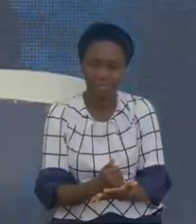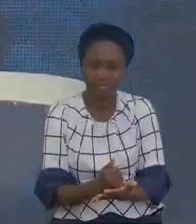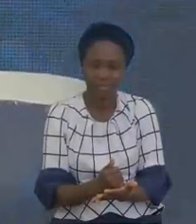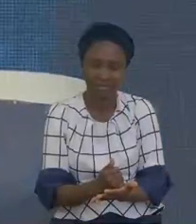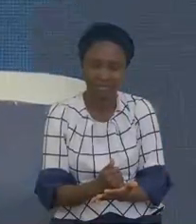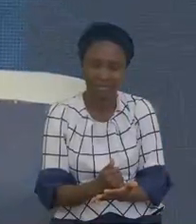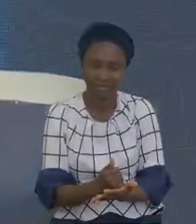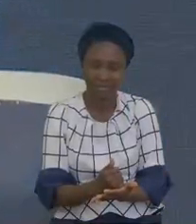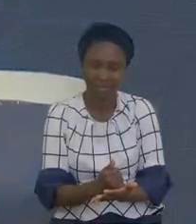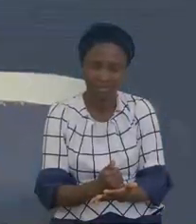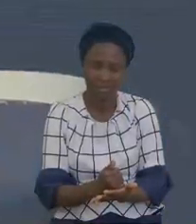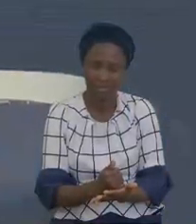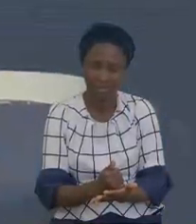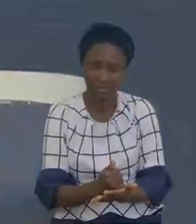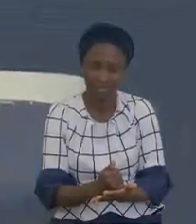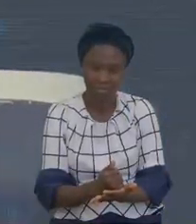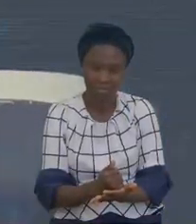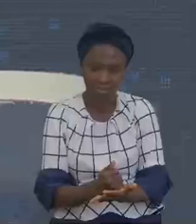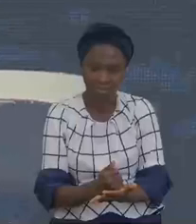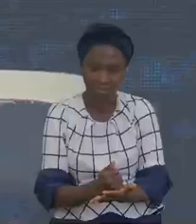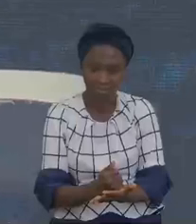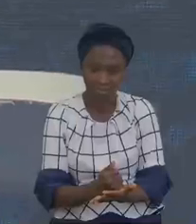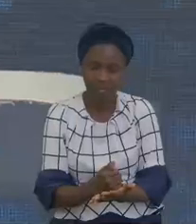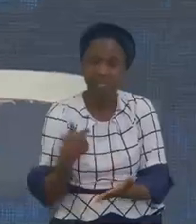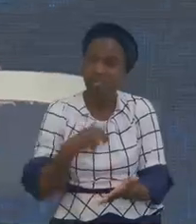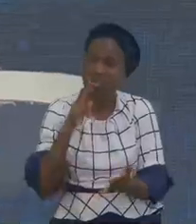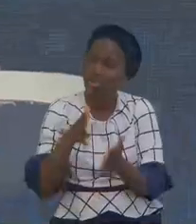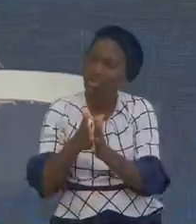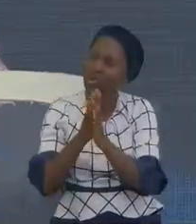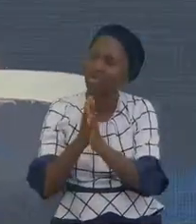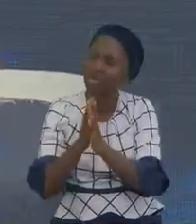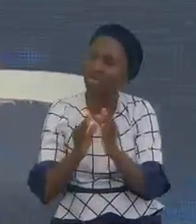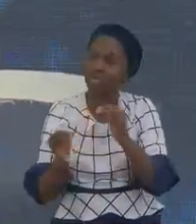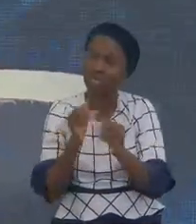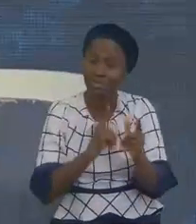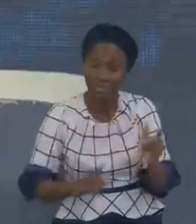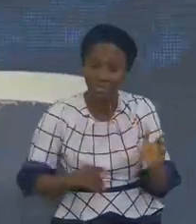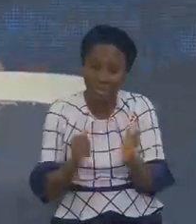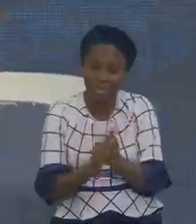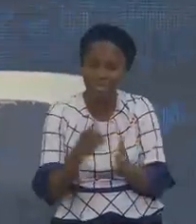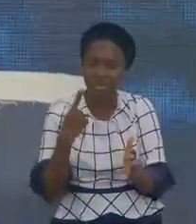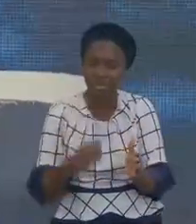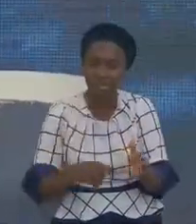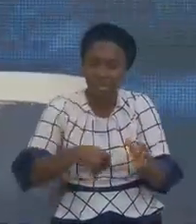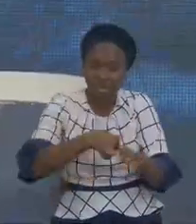Nous demandons, Seigneur, que la confirmation de ce salut,